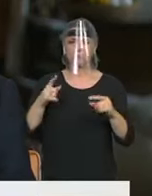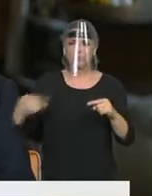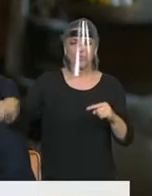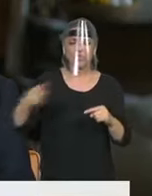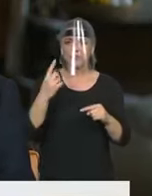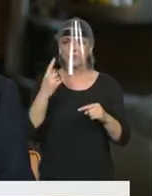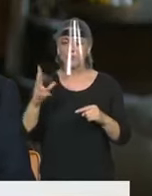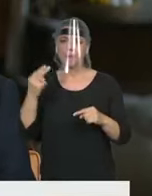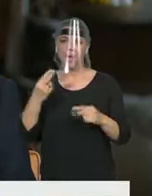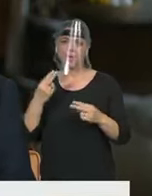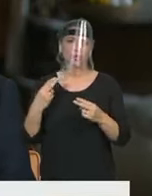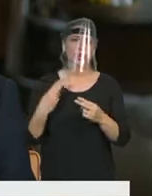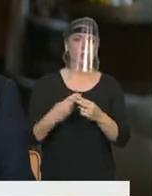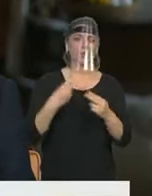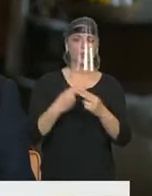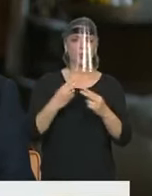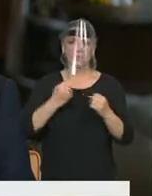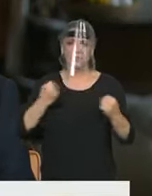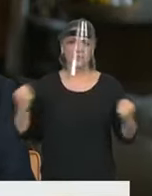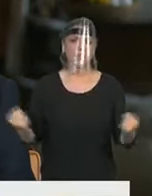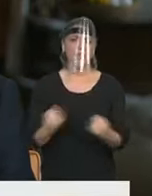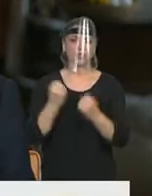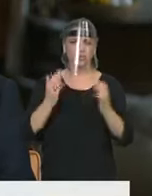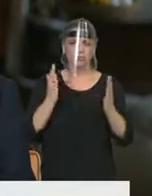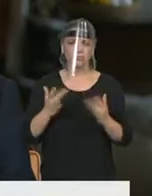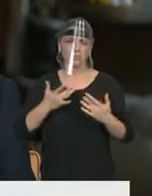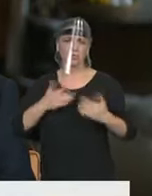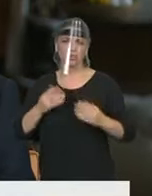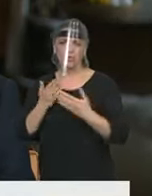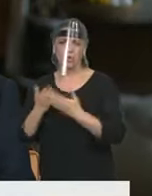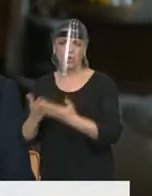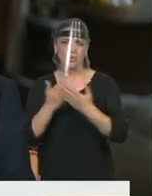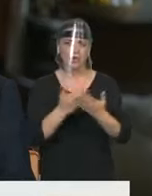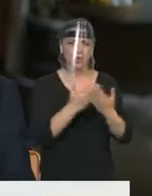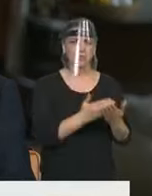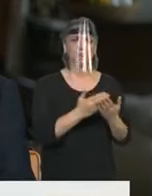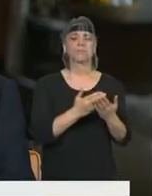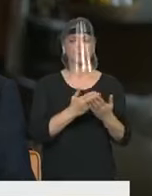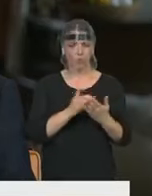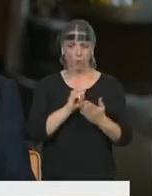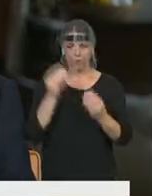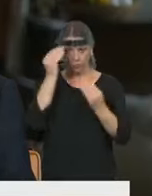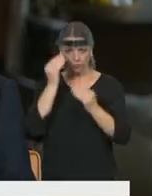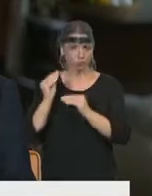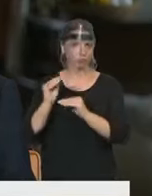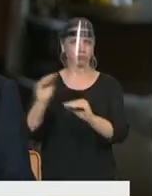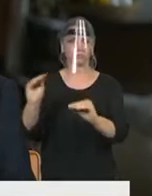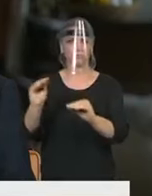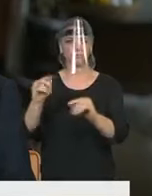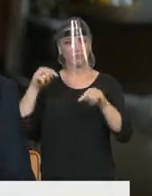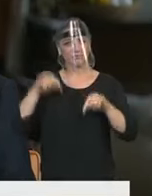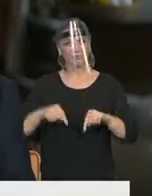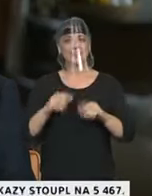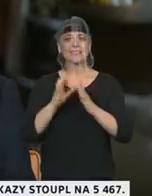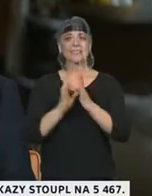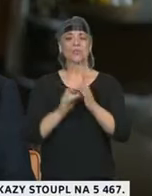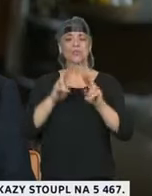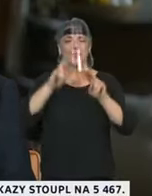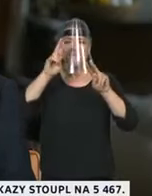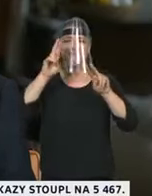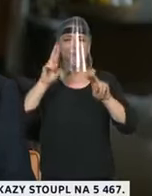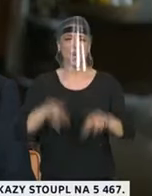úsilím, disciplinovaností a solidaritou pomáhá každý z vás vládnout tuhle vážnou